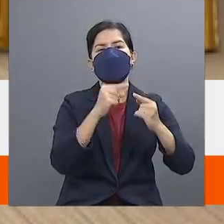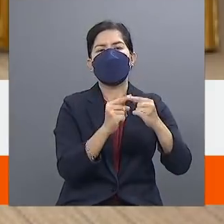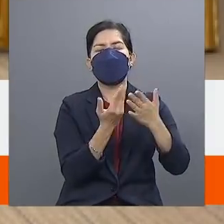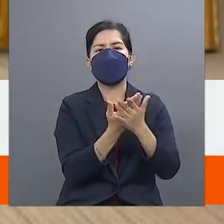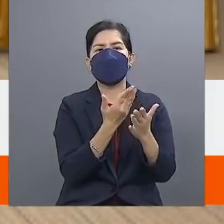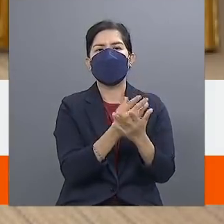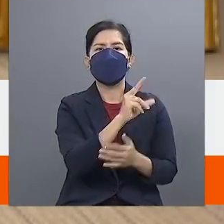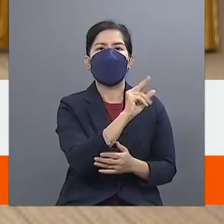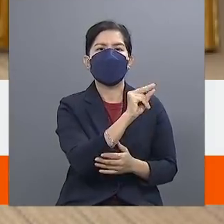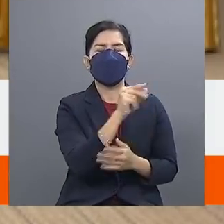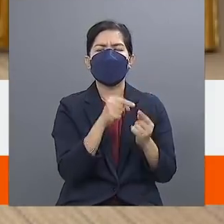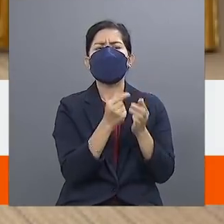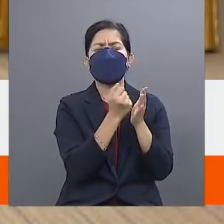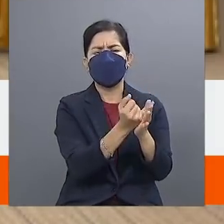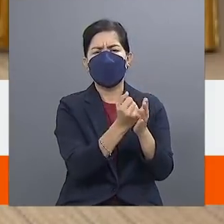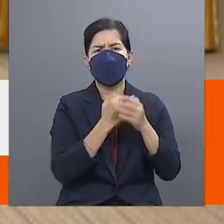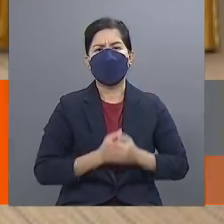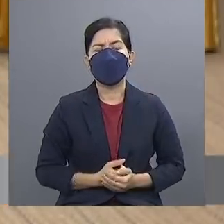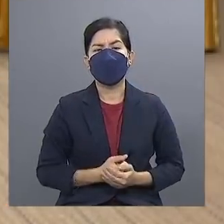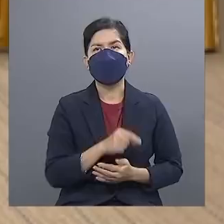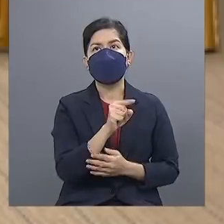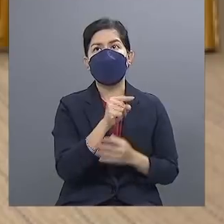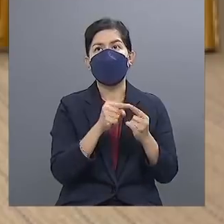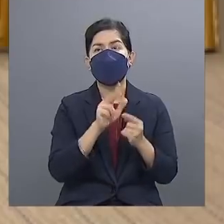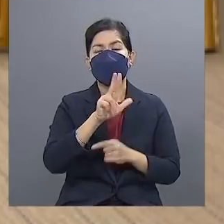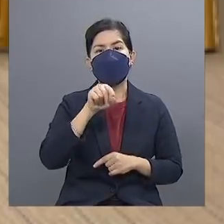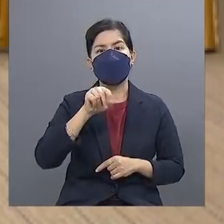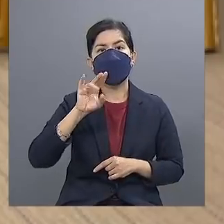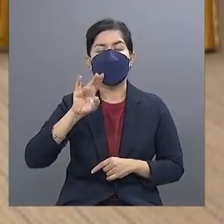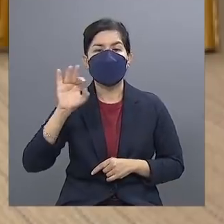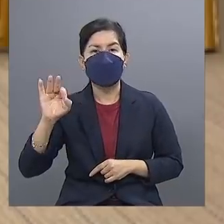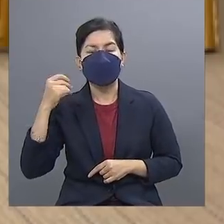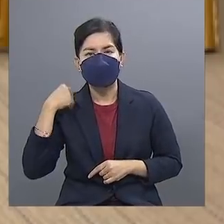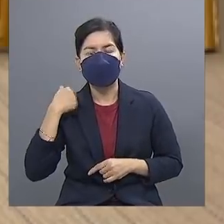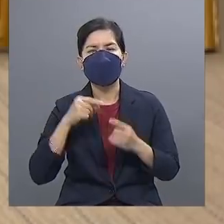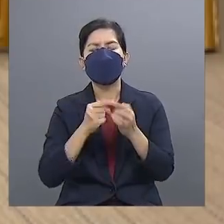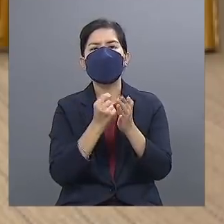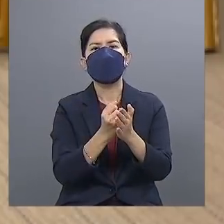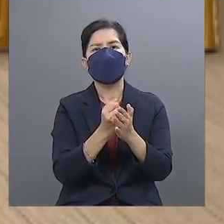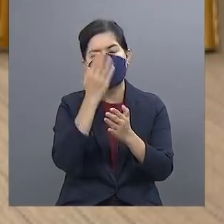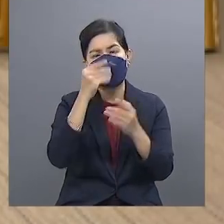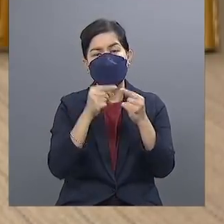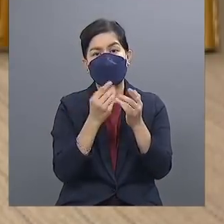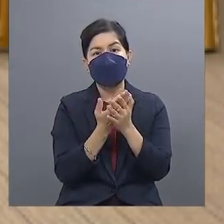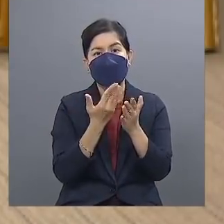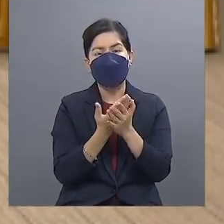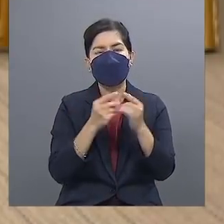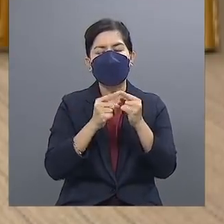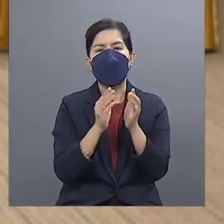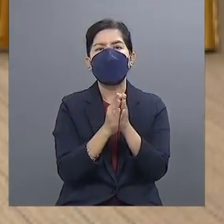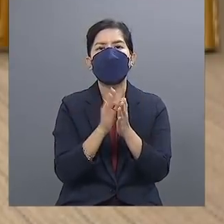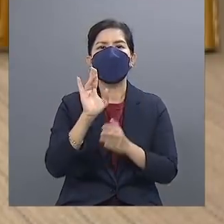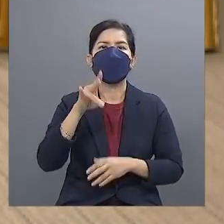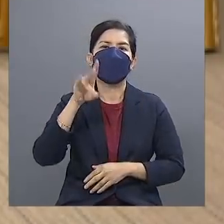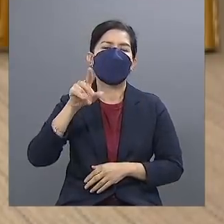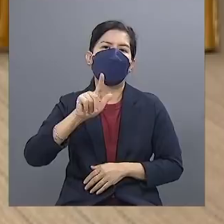3.79 บาทเนี่ย3บาท79สตางค์ที่ตรึงเอาไว้เนี่ยใช้เงินไปทั้งหมด 7,000 ล้านบาทต่อเดือน